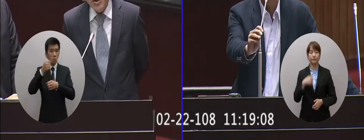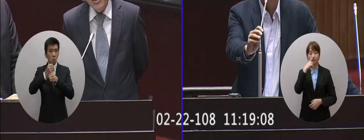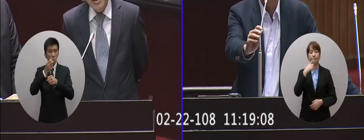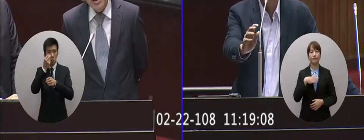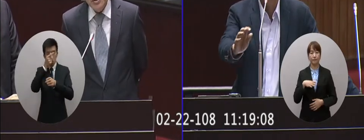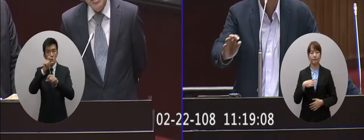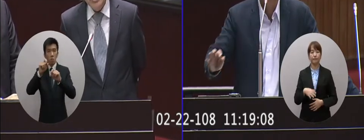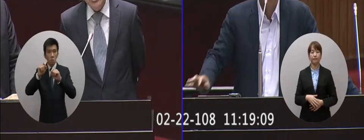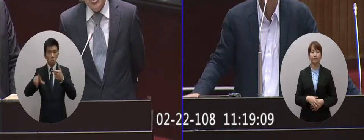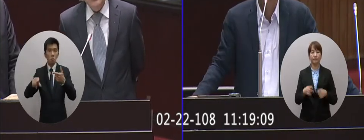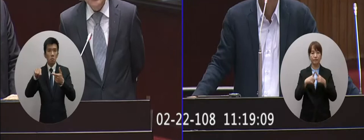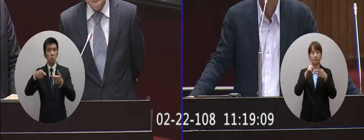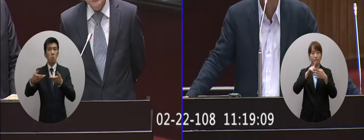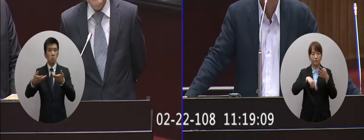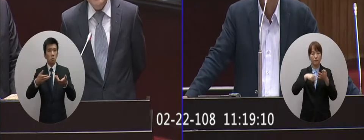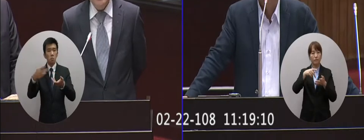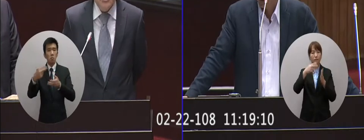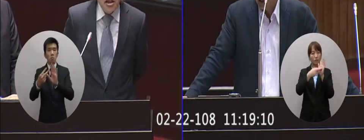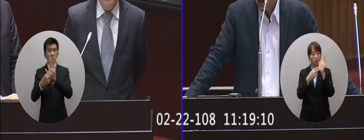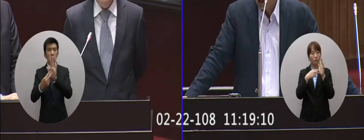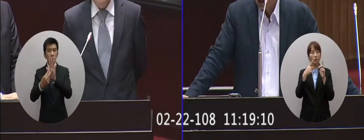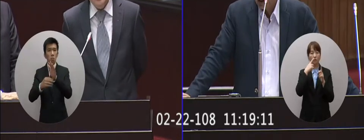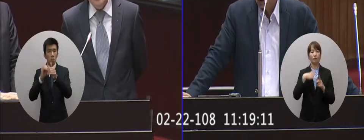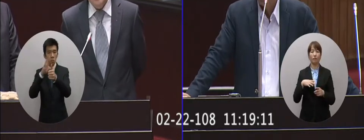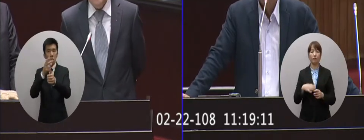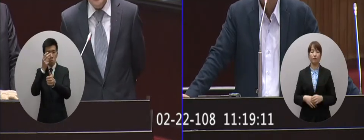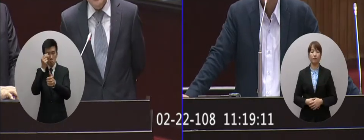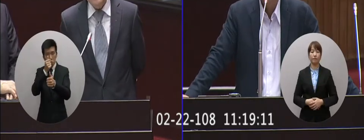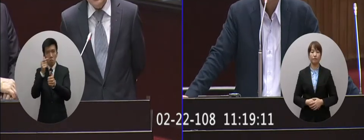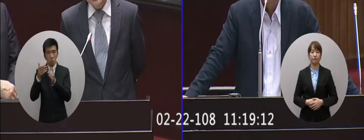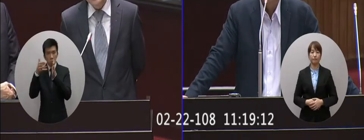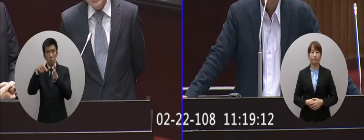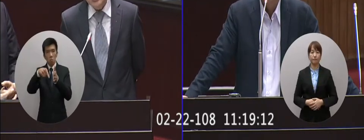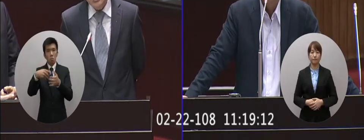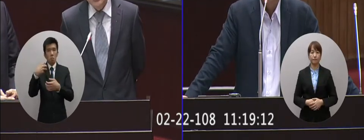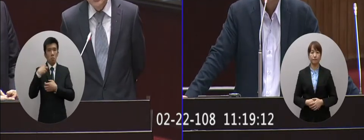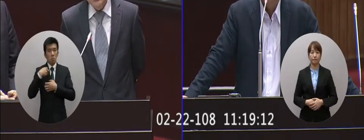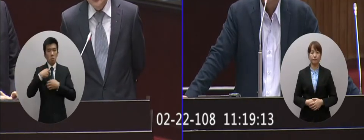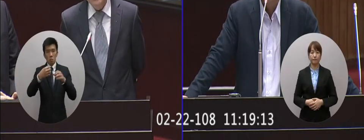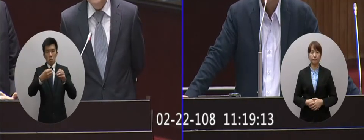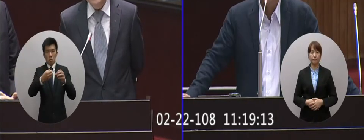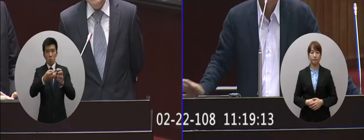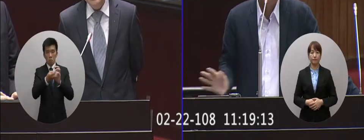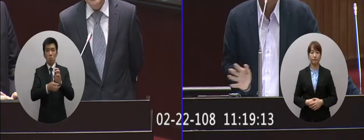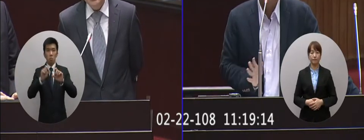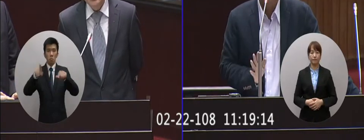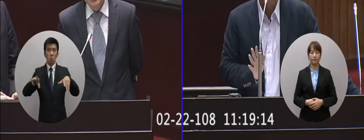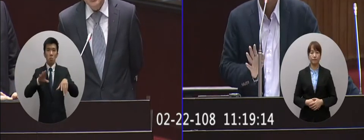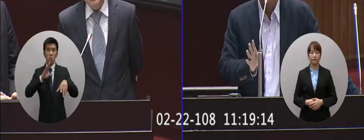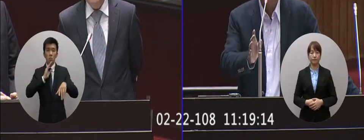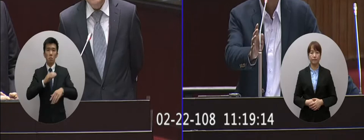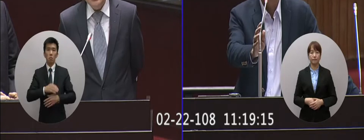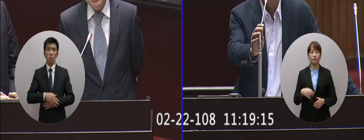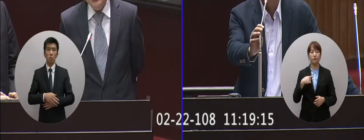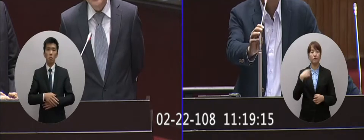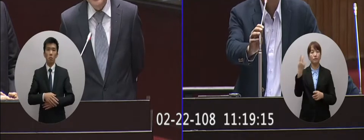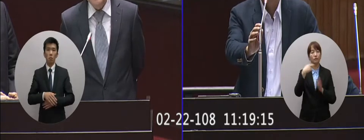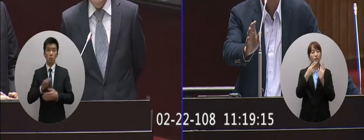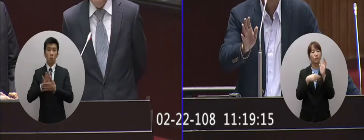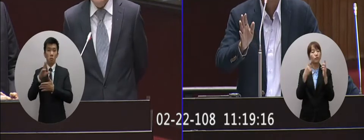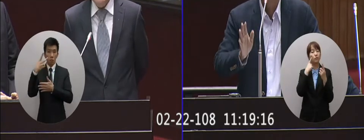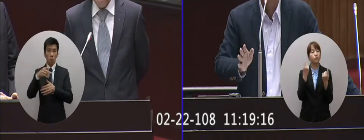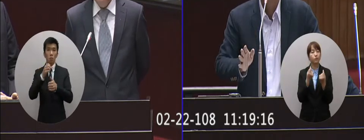我想年金委员会 也说，这个提的这个我都知道， 基本上有特殊处理。那当然现在就有这些可能后续的一些， 我再举个例子